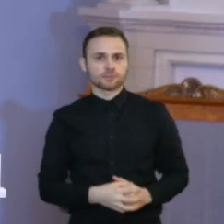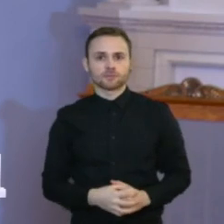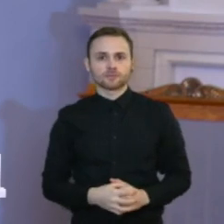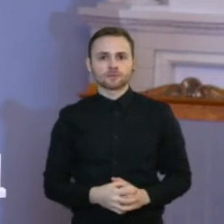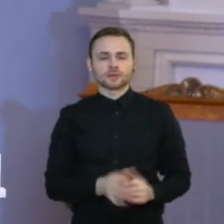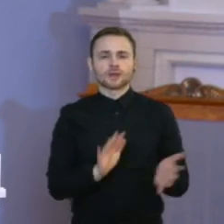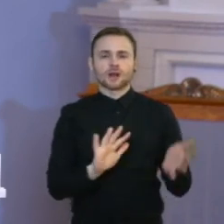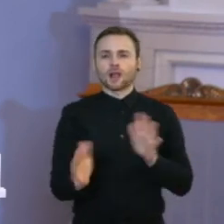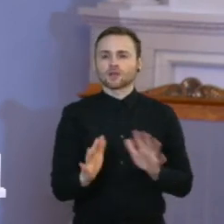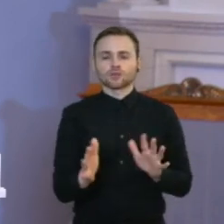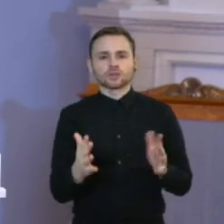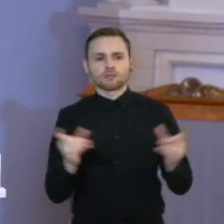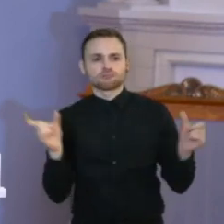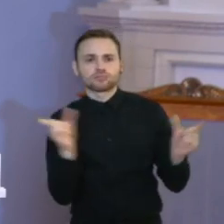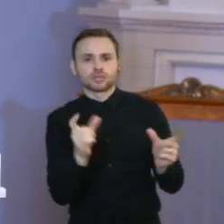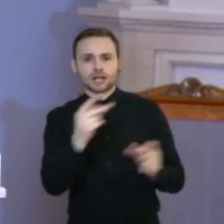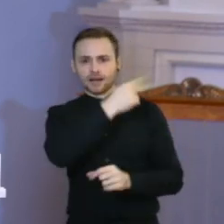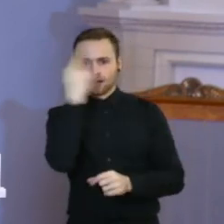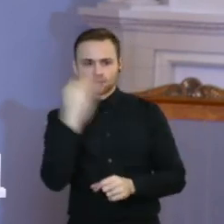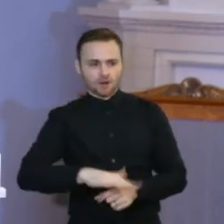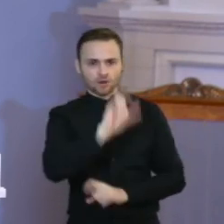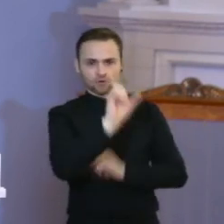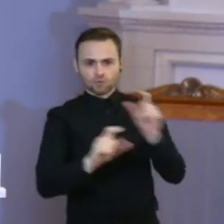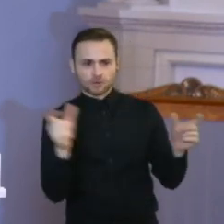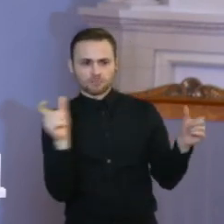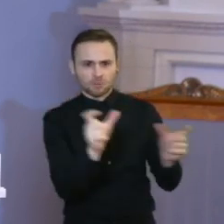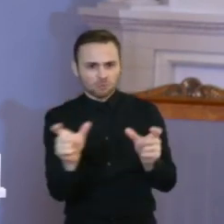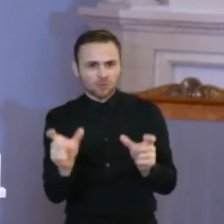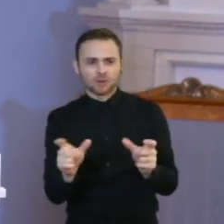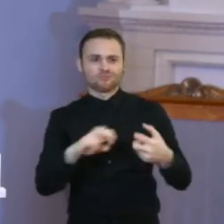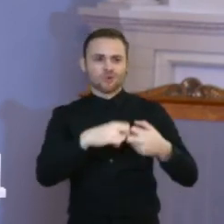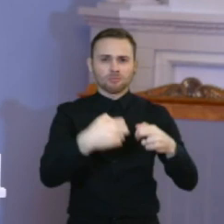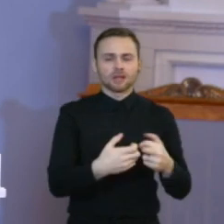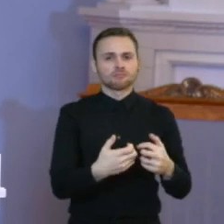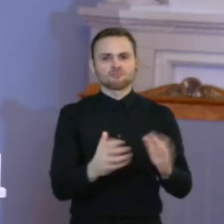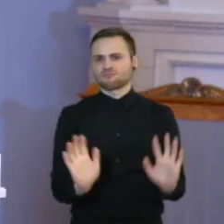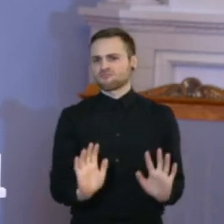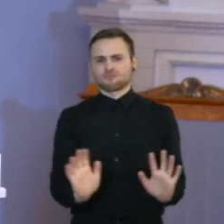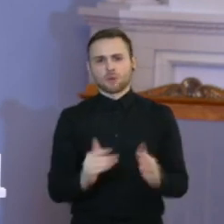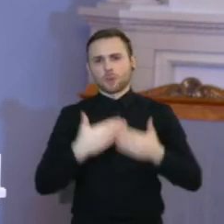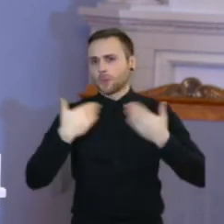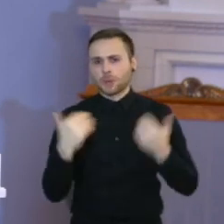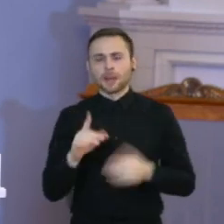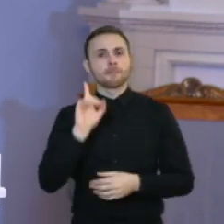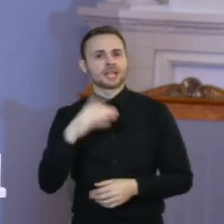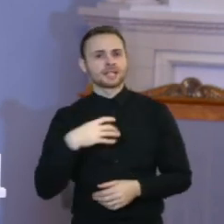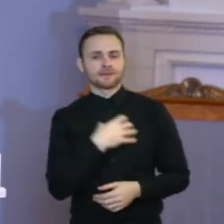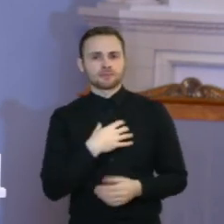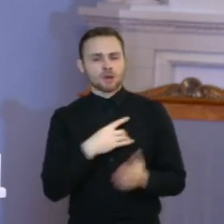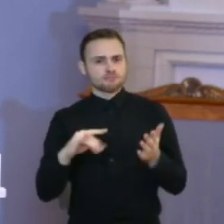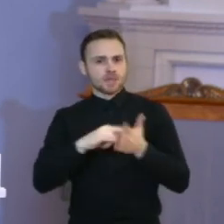kažkokių apribojimų Lietuvos Respublikos piliečiams ypatingų tikrai šiame etape nėra reikalo numatyti, tačiau ką reikia numatyti,